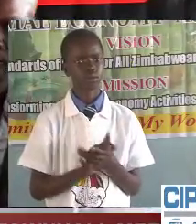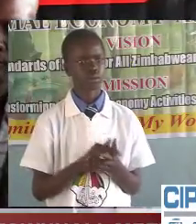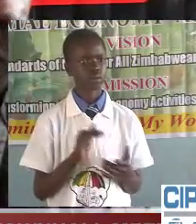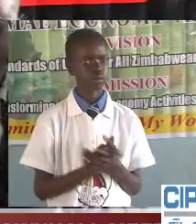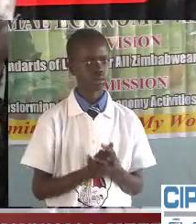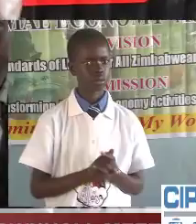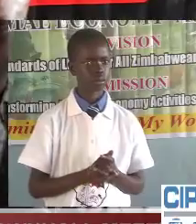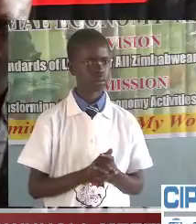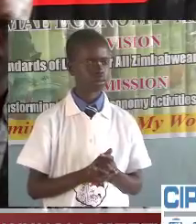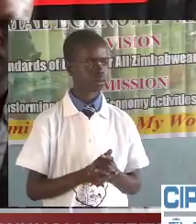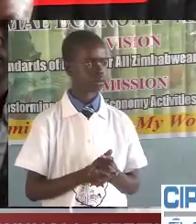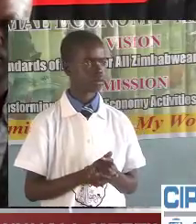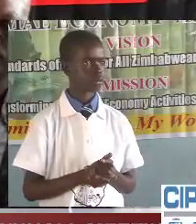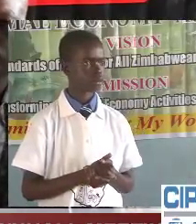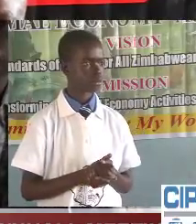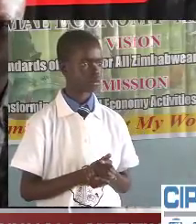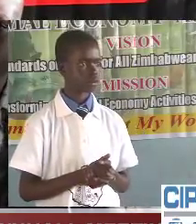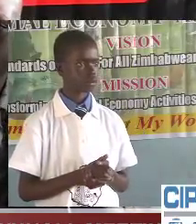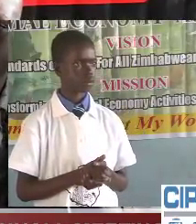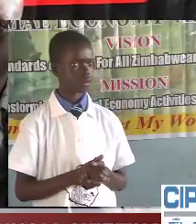Tinotenda.